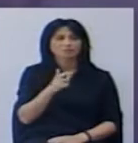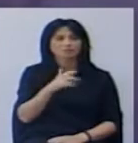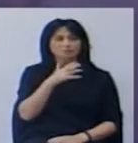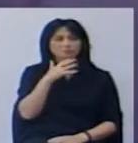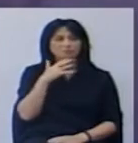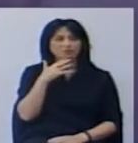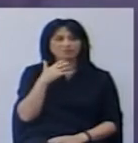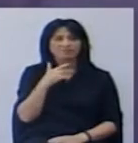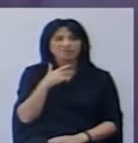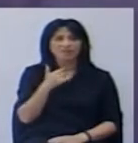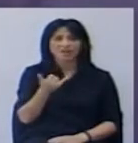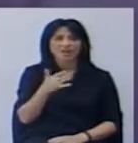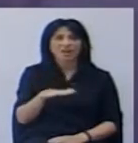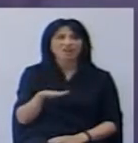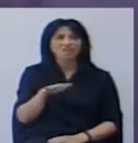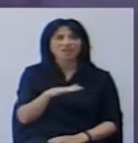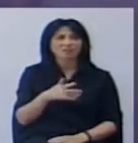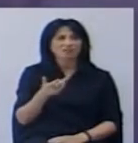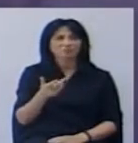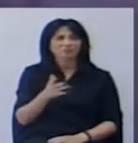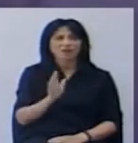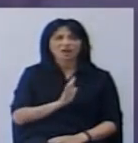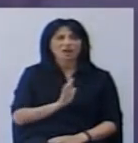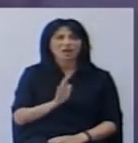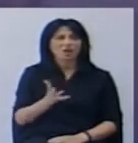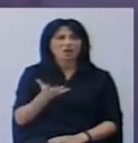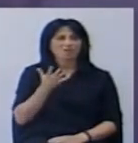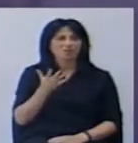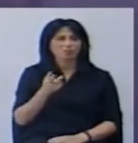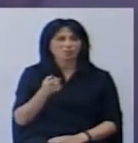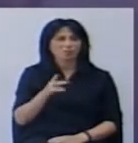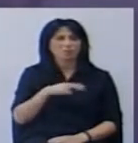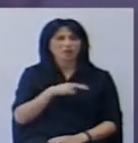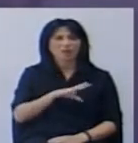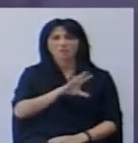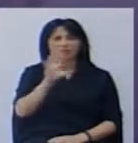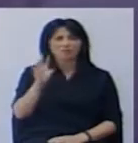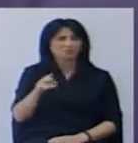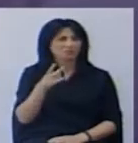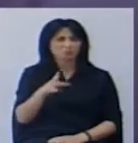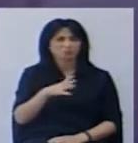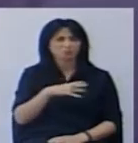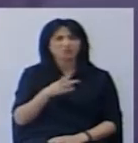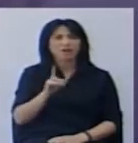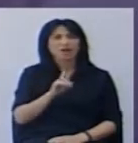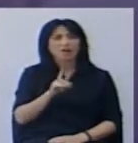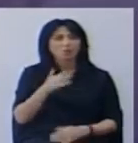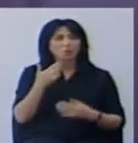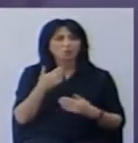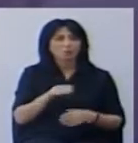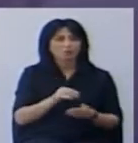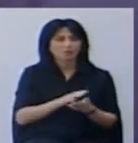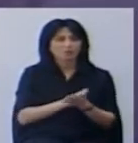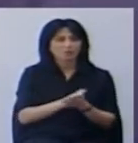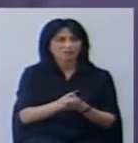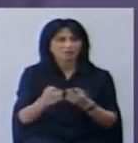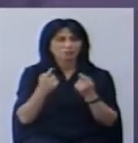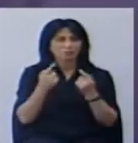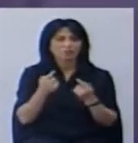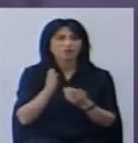ბევრი ზარალი ნახა ქვეყანამ და არ იყო ეფექტური პარლამენტის გადმოტანა, მაგრამ რადგანაც დაიხარჯა და